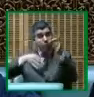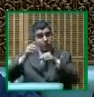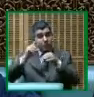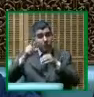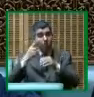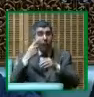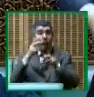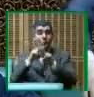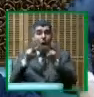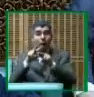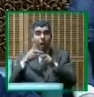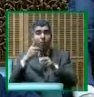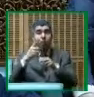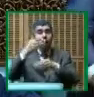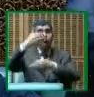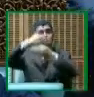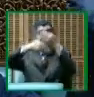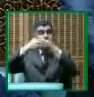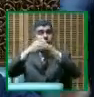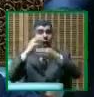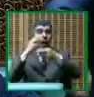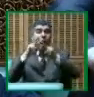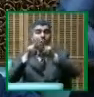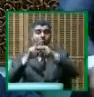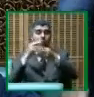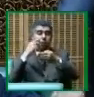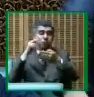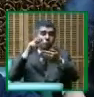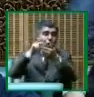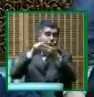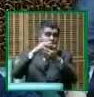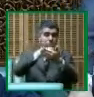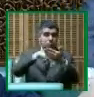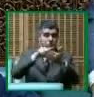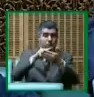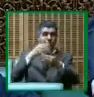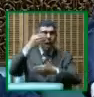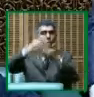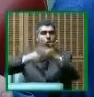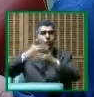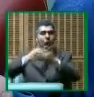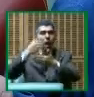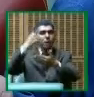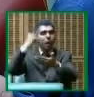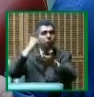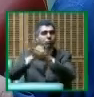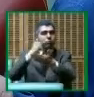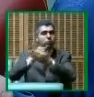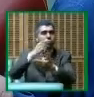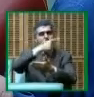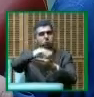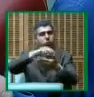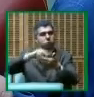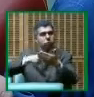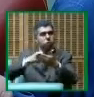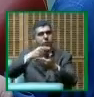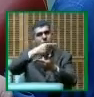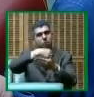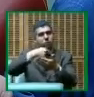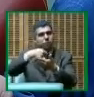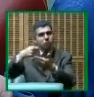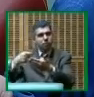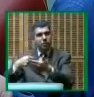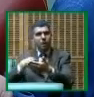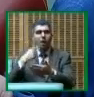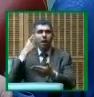المفروض ان ذاك المهندس متعلق يراقب ما بين الطابق والطابق، هذا الشيء ما كيكونش، انهم كيعطيو